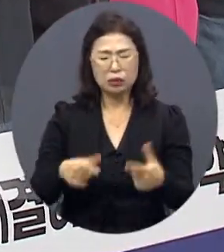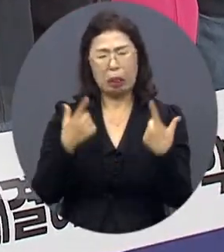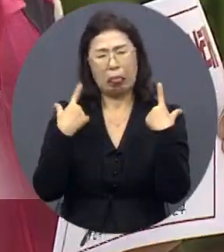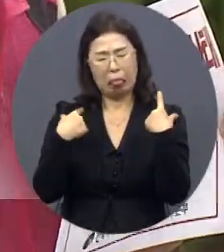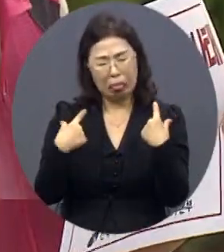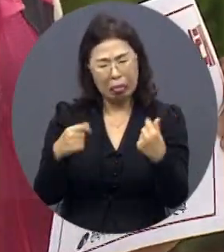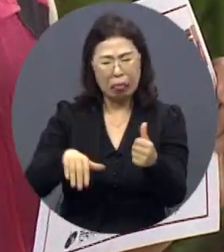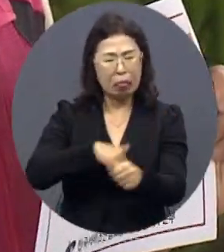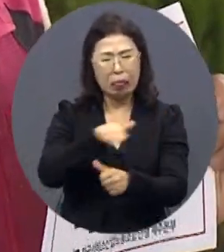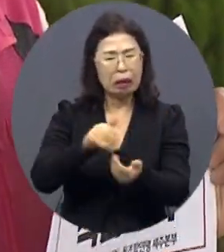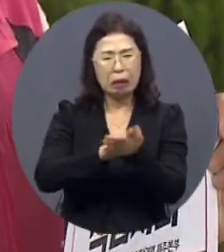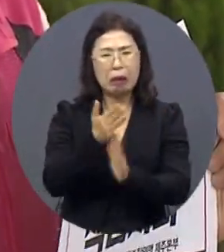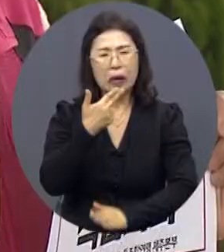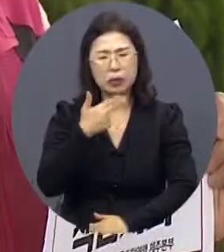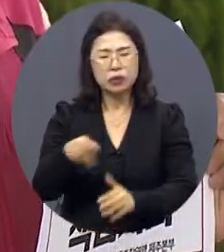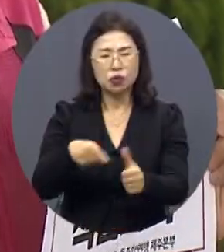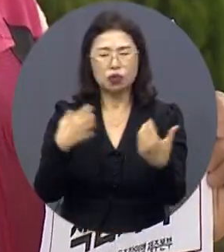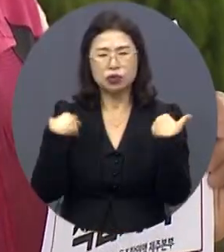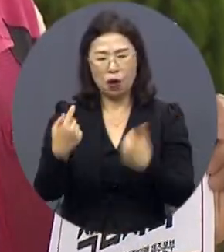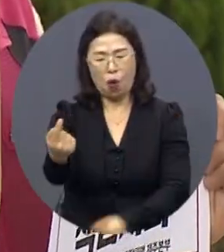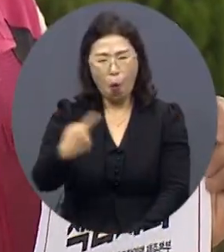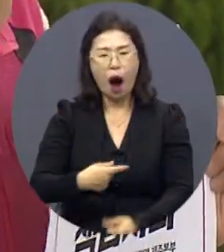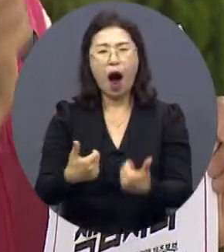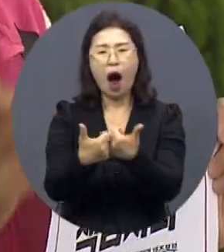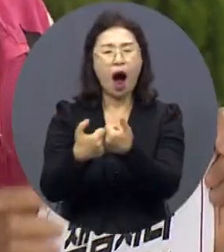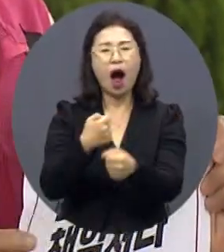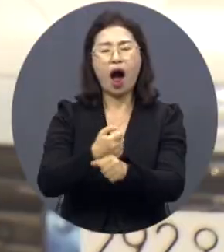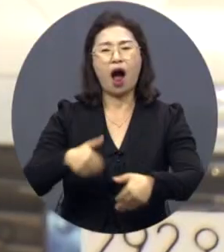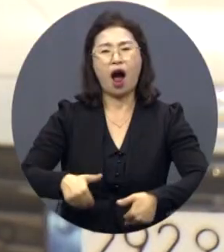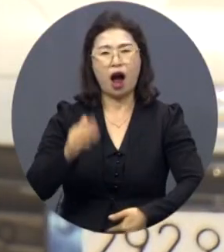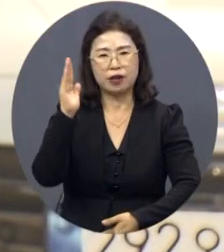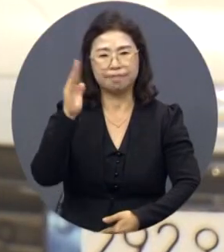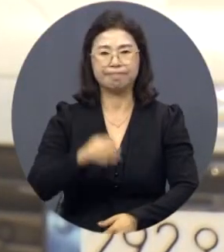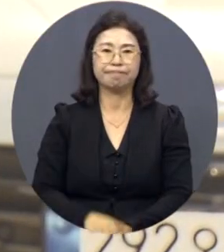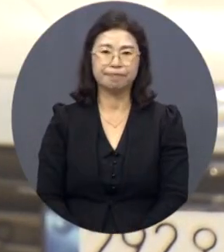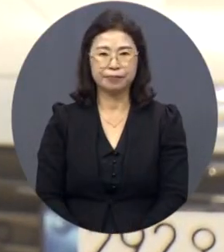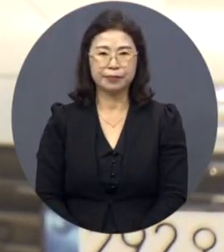제자리 걸음이라며 교육청이 논의에 나서야 한다고 강조했습니다.